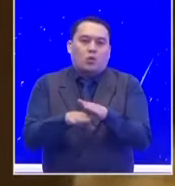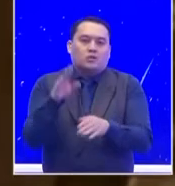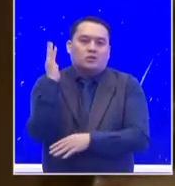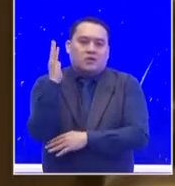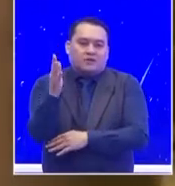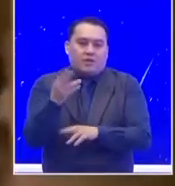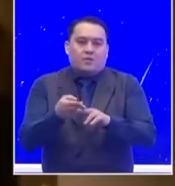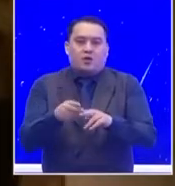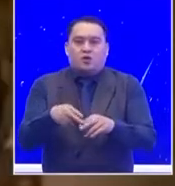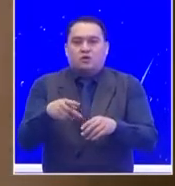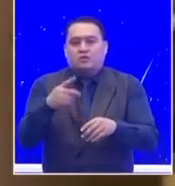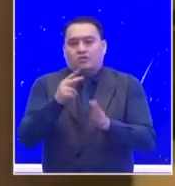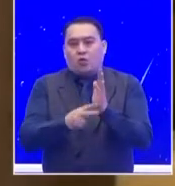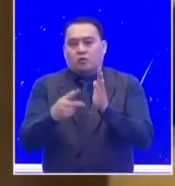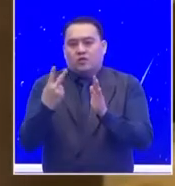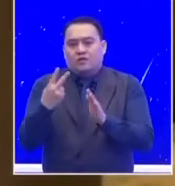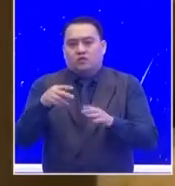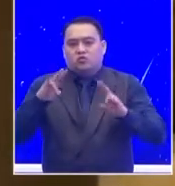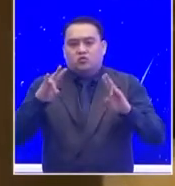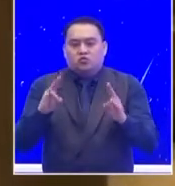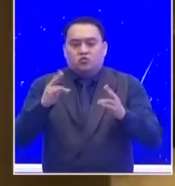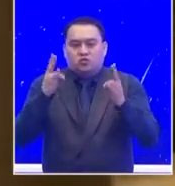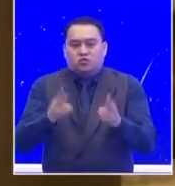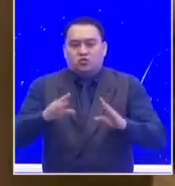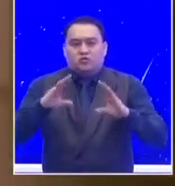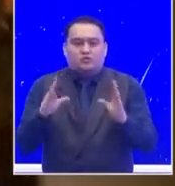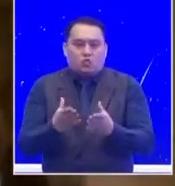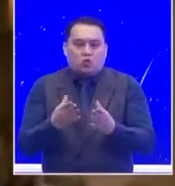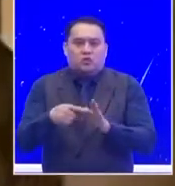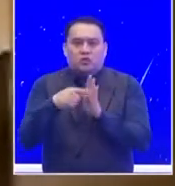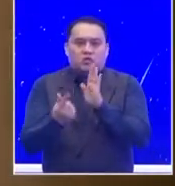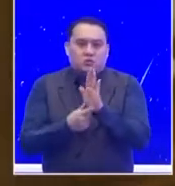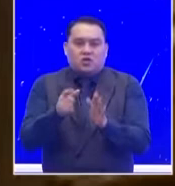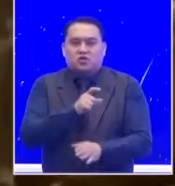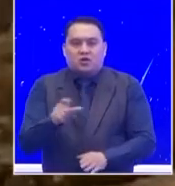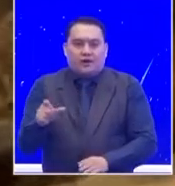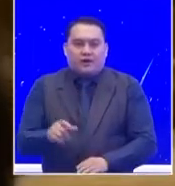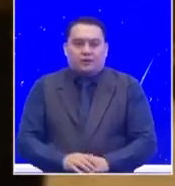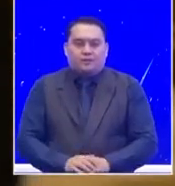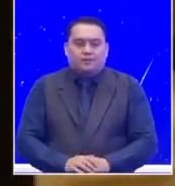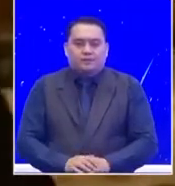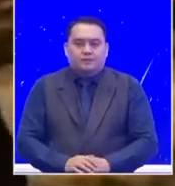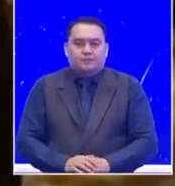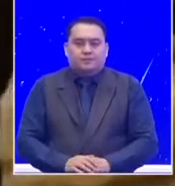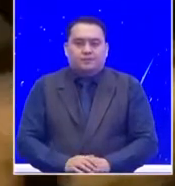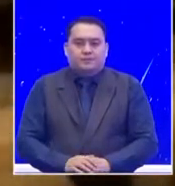деревьями. Также произошли 82 дорожных аварии. В них пострадали 17 человек.